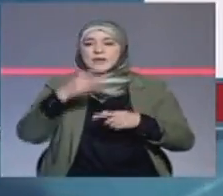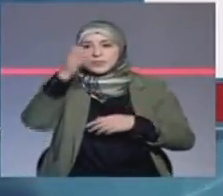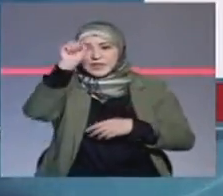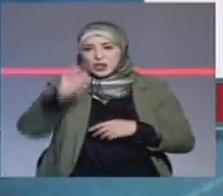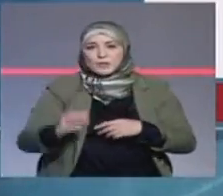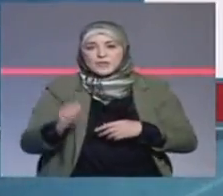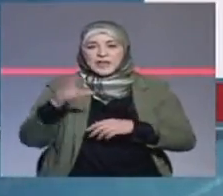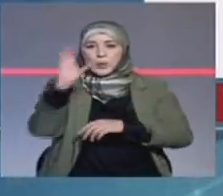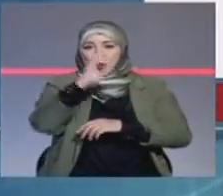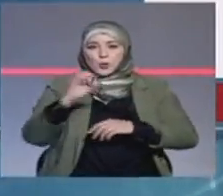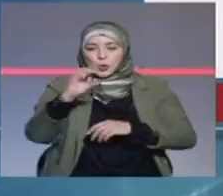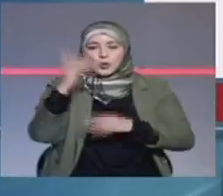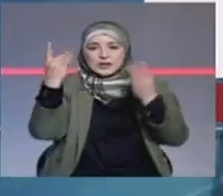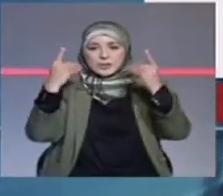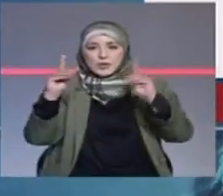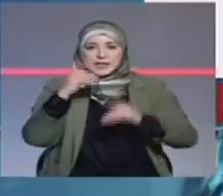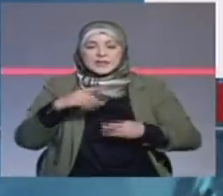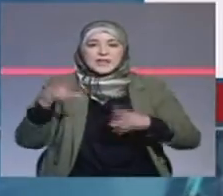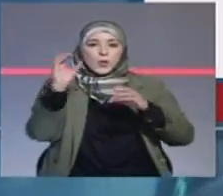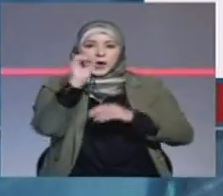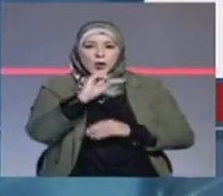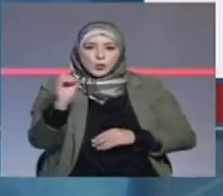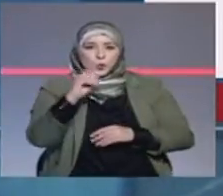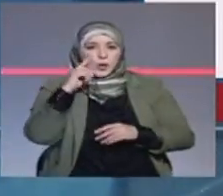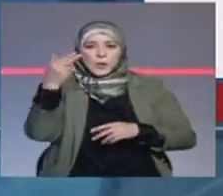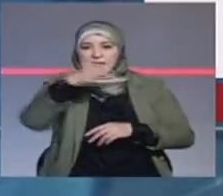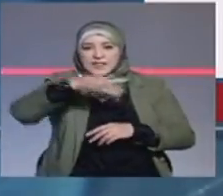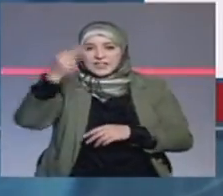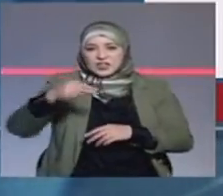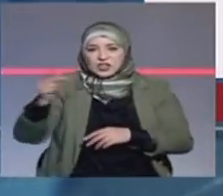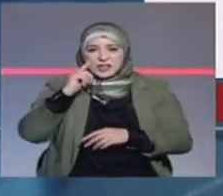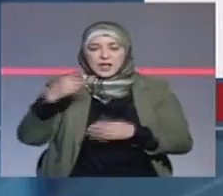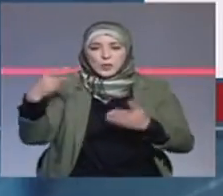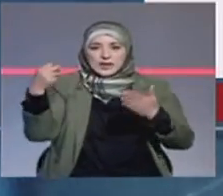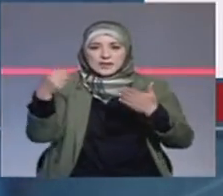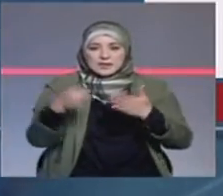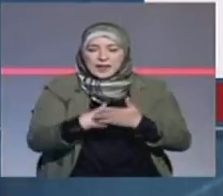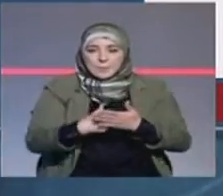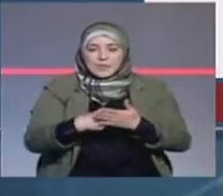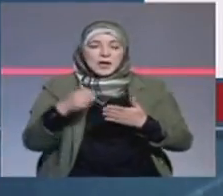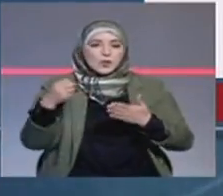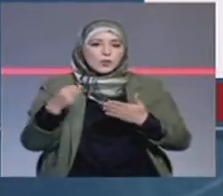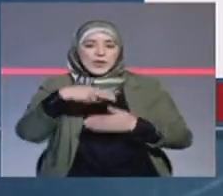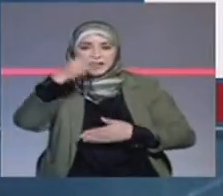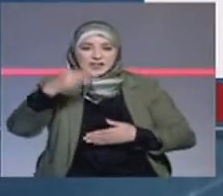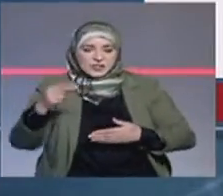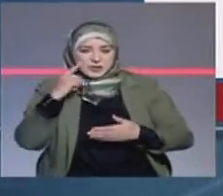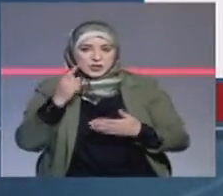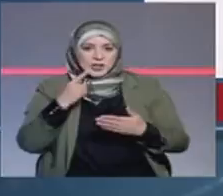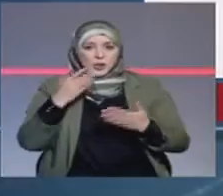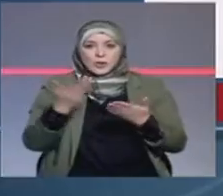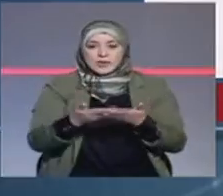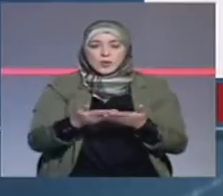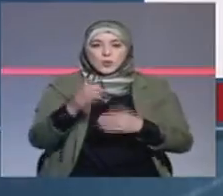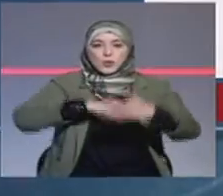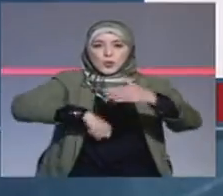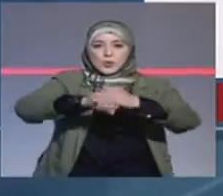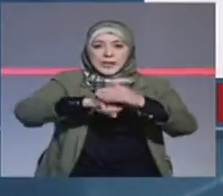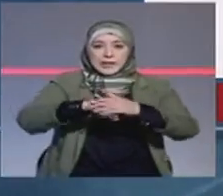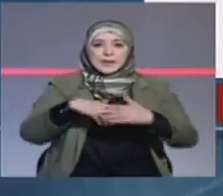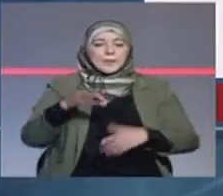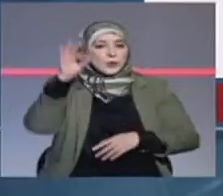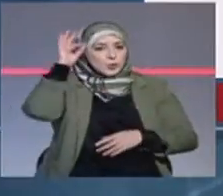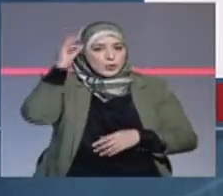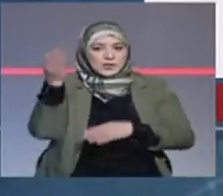إفريقيا والكونغو والديمقراطية وأنغولا وغينيا ونيجيريا وتنزانيا وزامبيا. وستكون كرة القدم